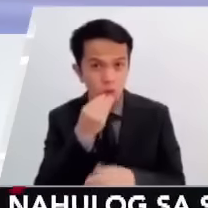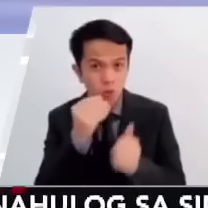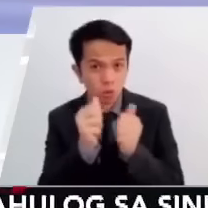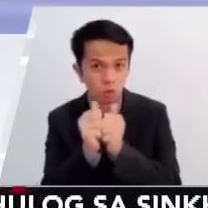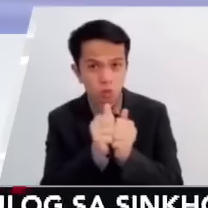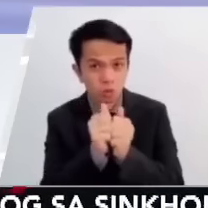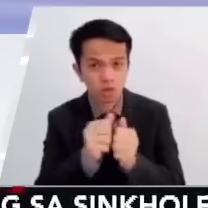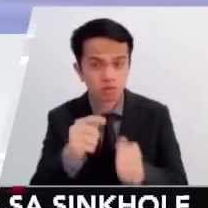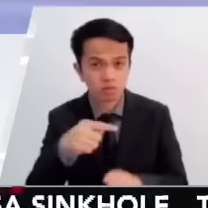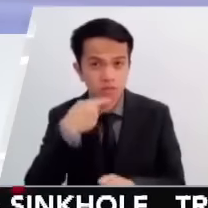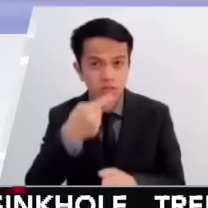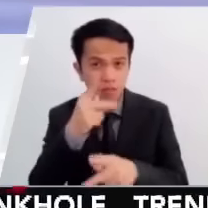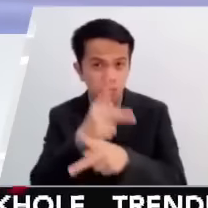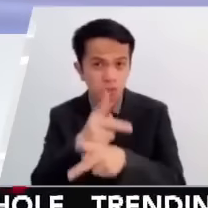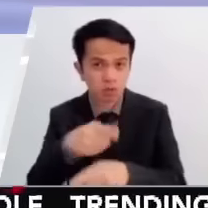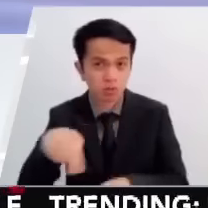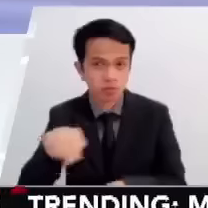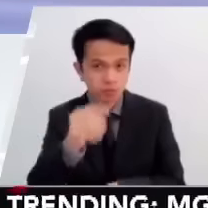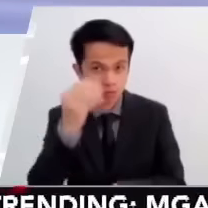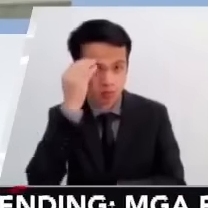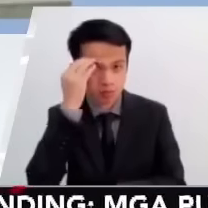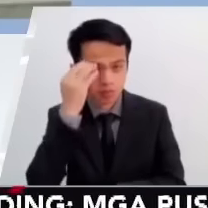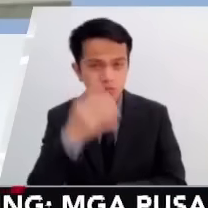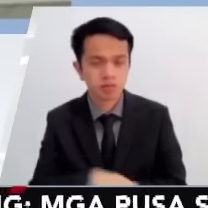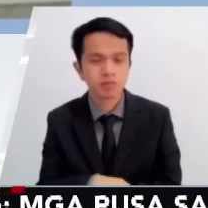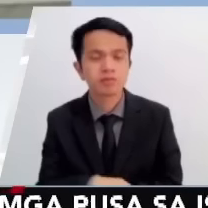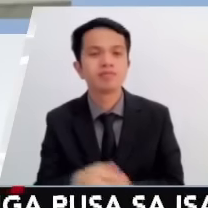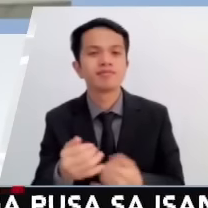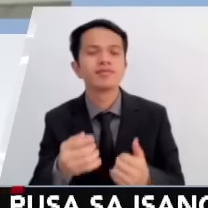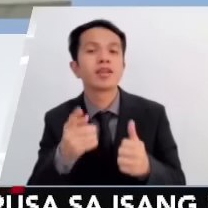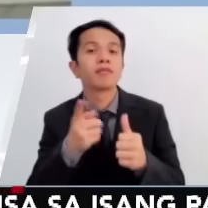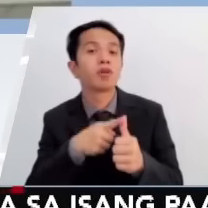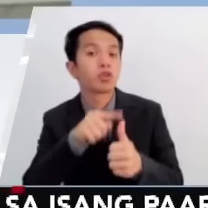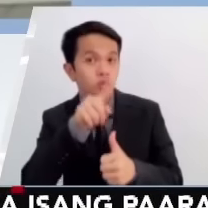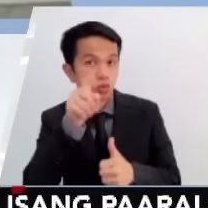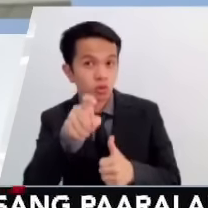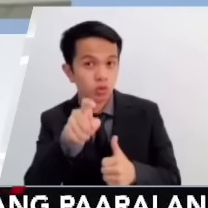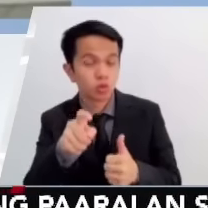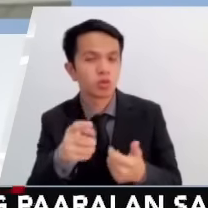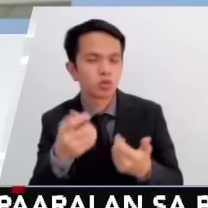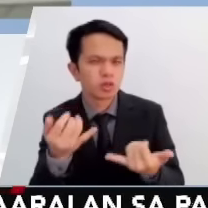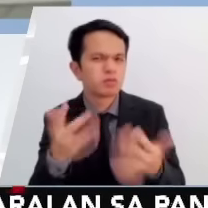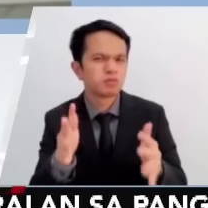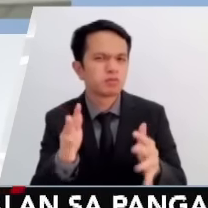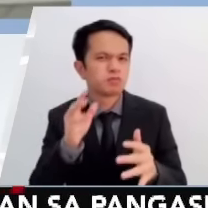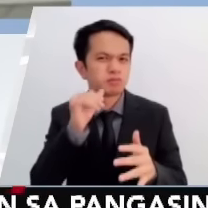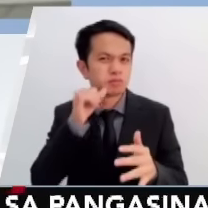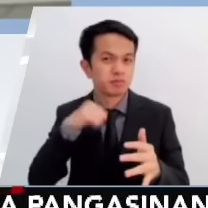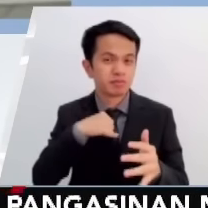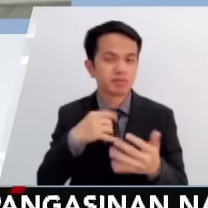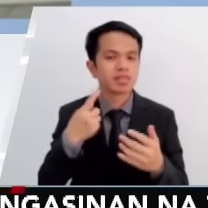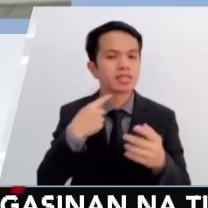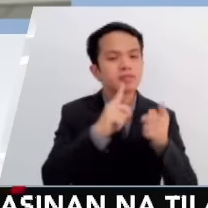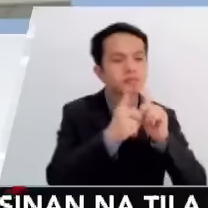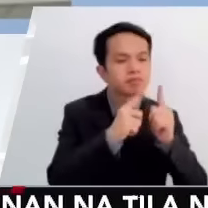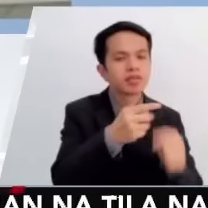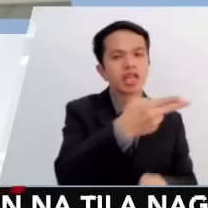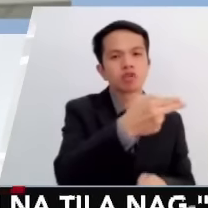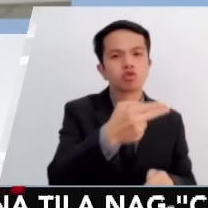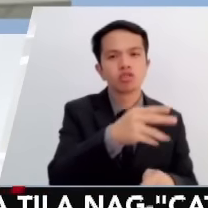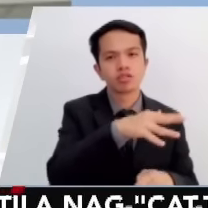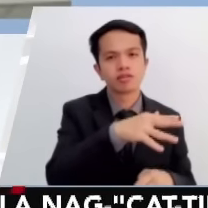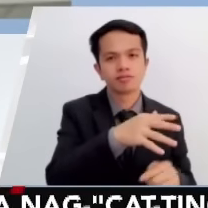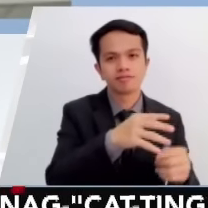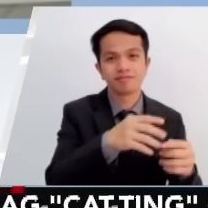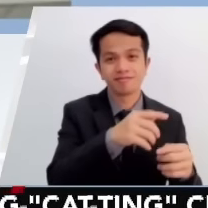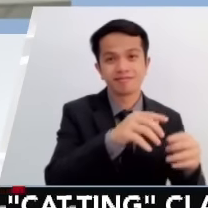proteksyon sa kanya ah doun sa unang tanong kagabi po ay nakipag ugnayan tayo sa mga Indonesian coun parts natin